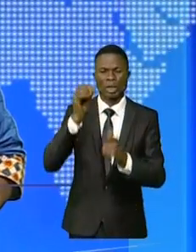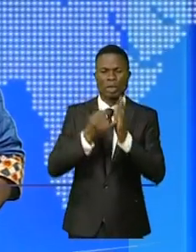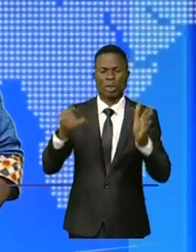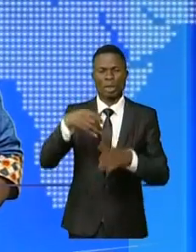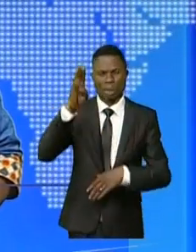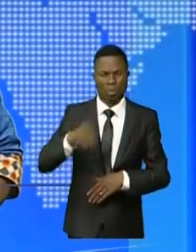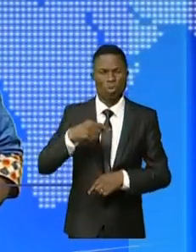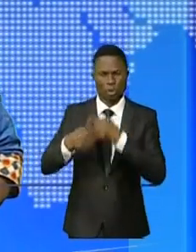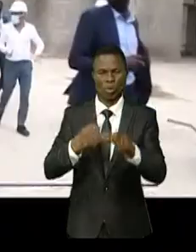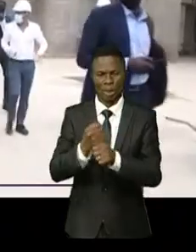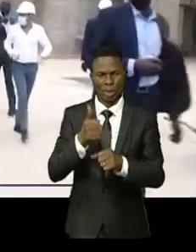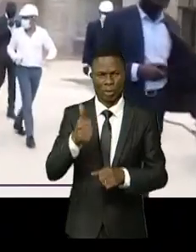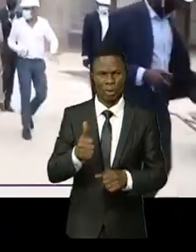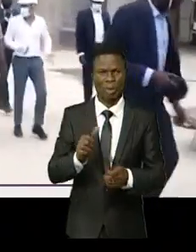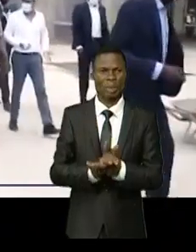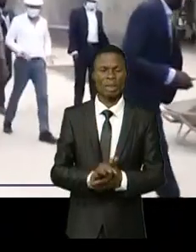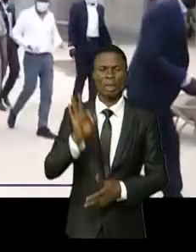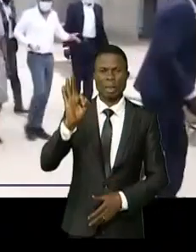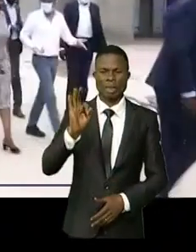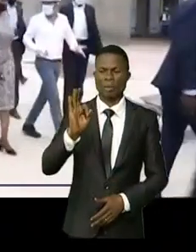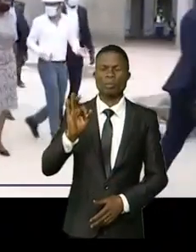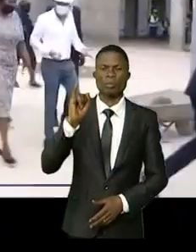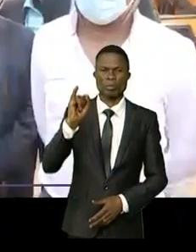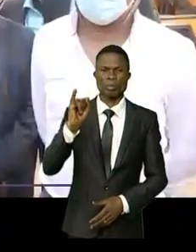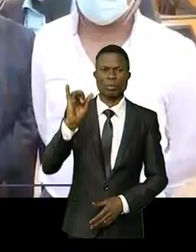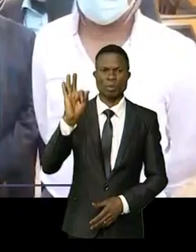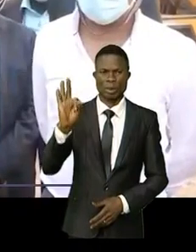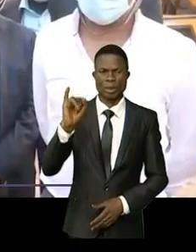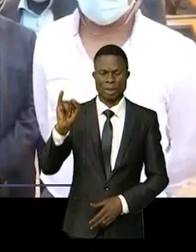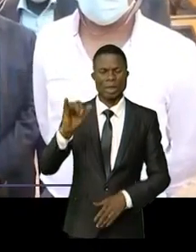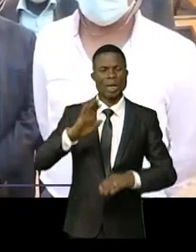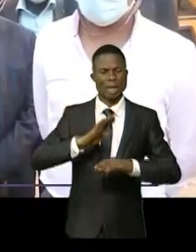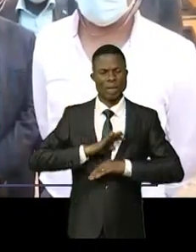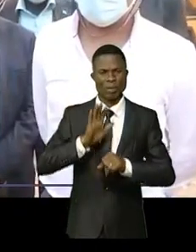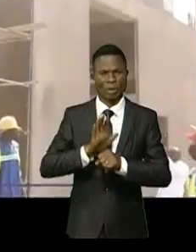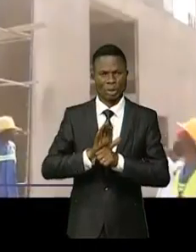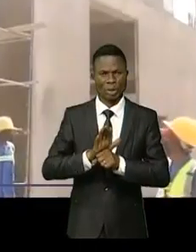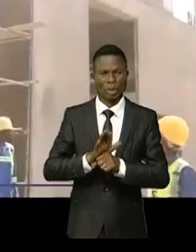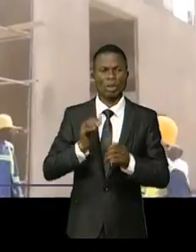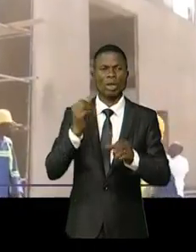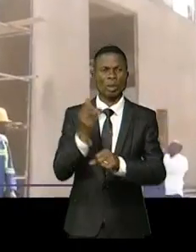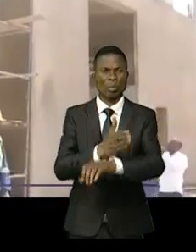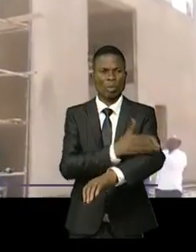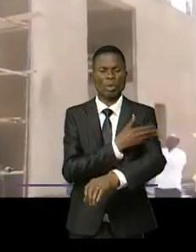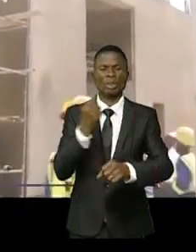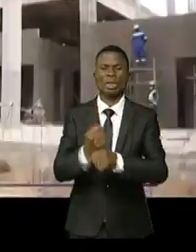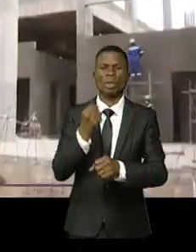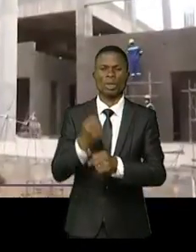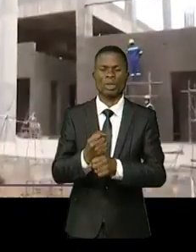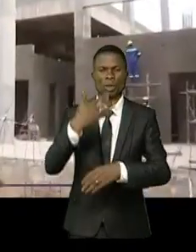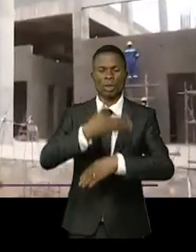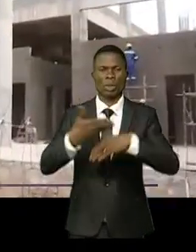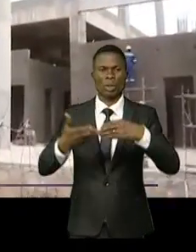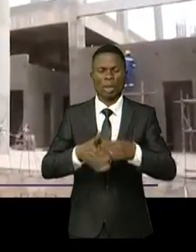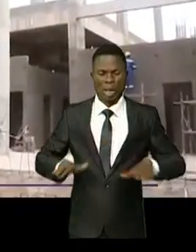dit-on. Masuka Saini Fifi n'a pas caché sa satisfaction au regard des avancées des travaux de la construction